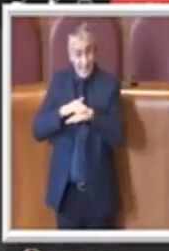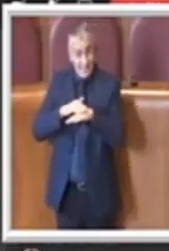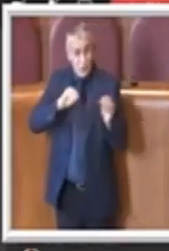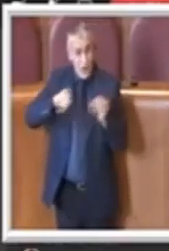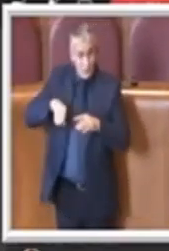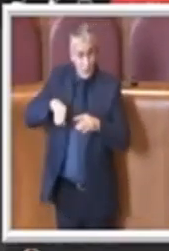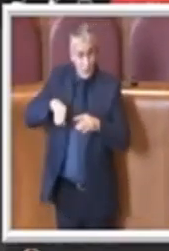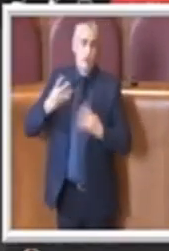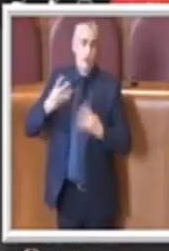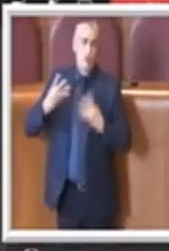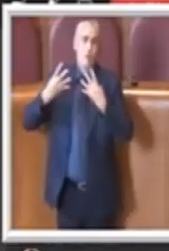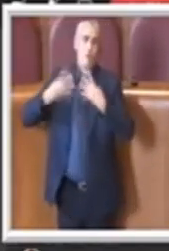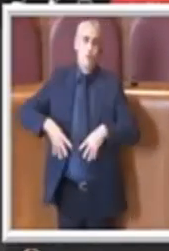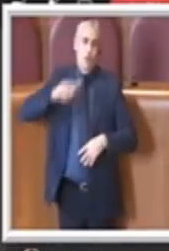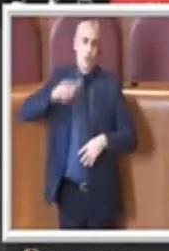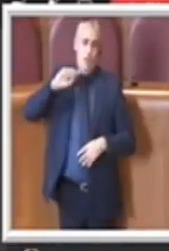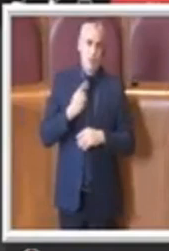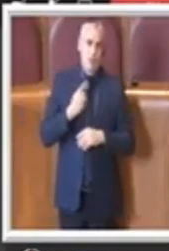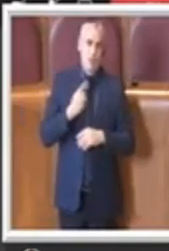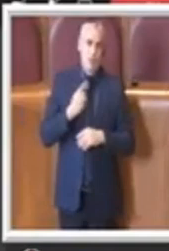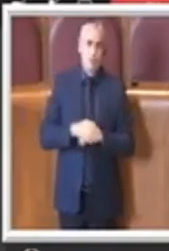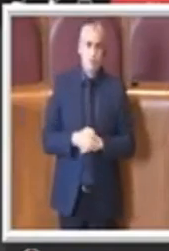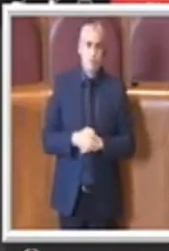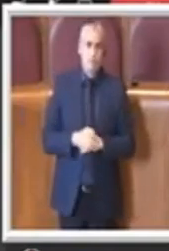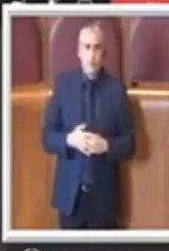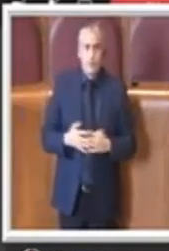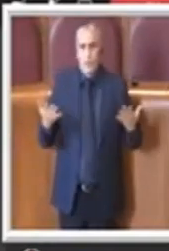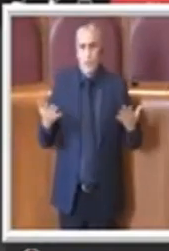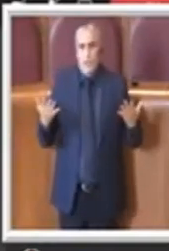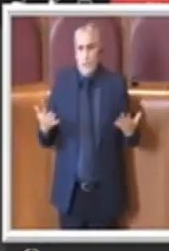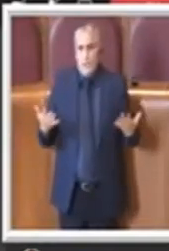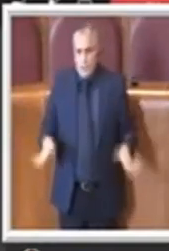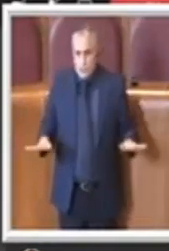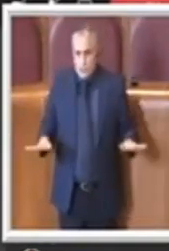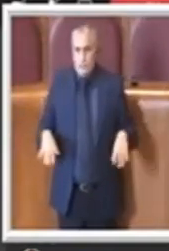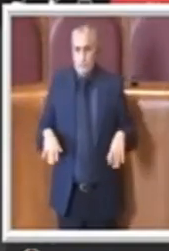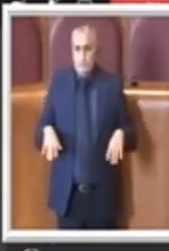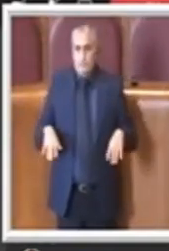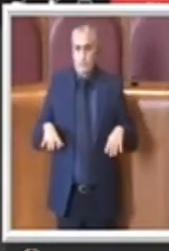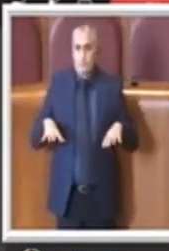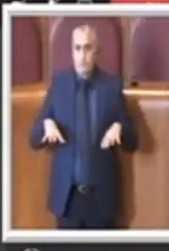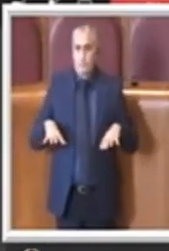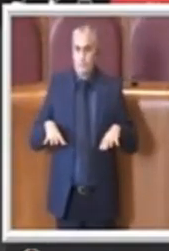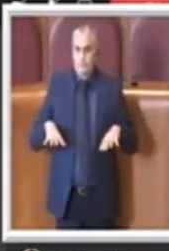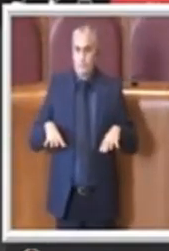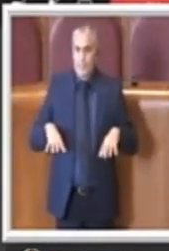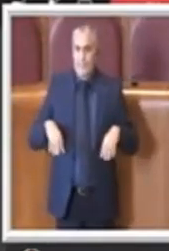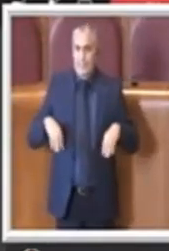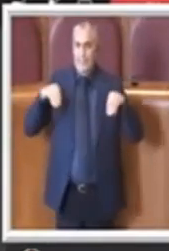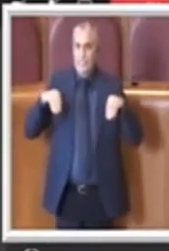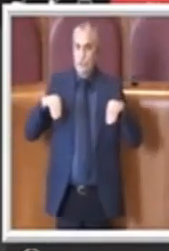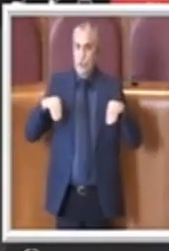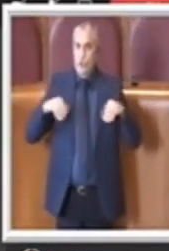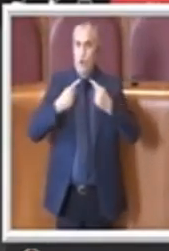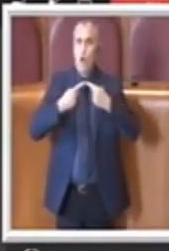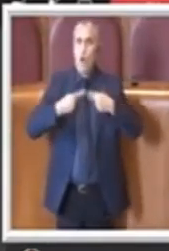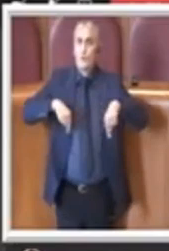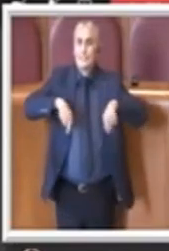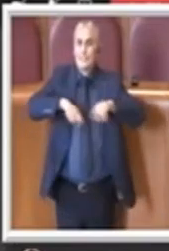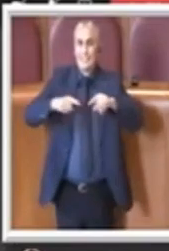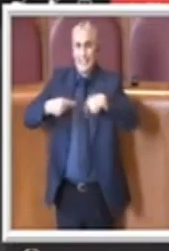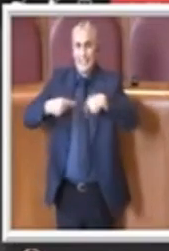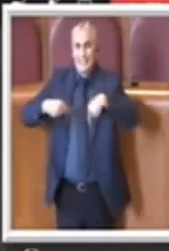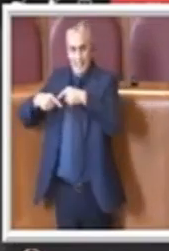meglio come ce lo siamo detto né all'interno del dl dei consigli che abbiamo fatto